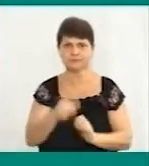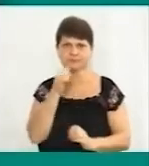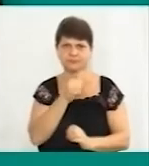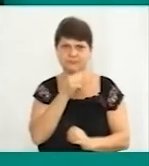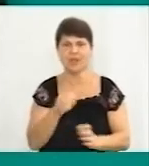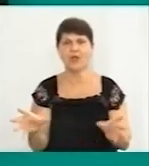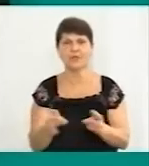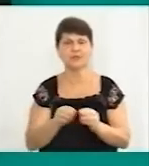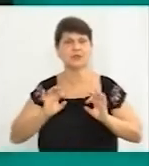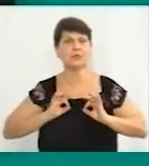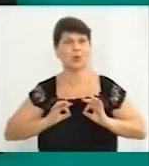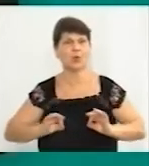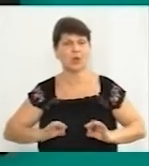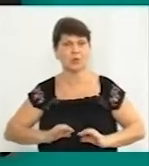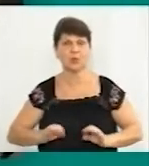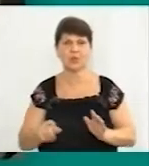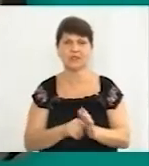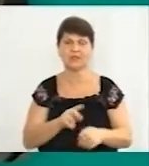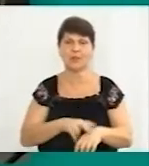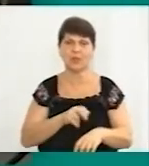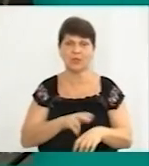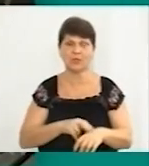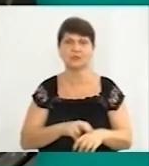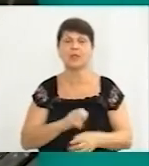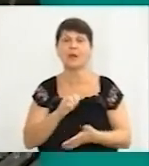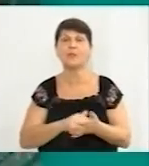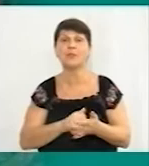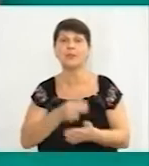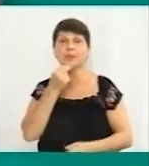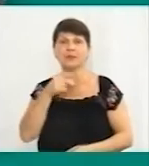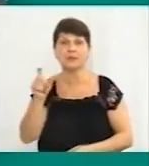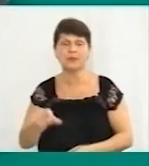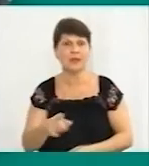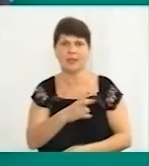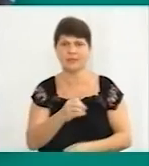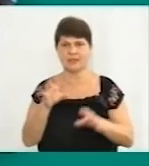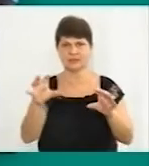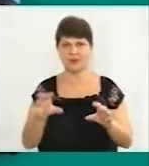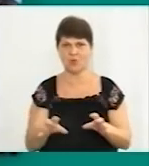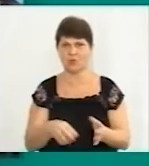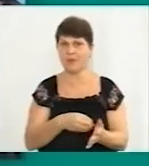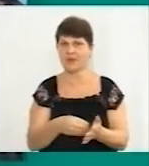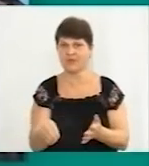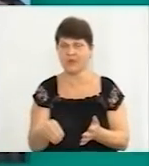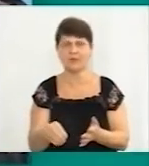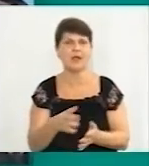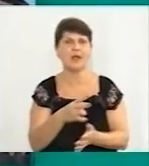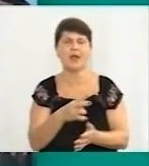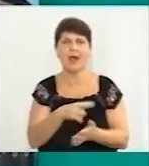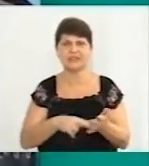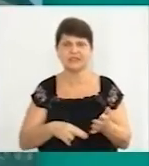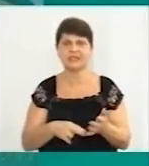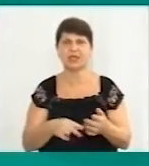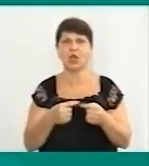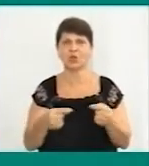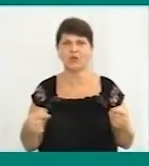з поліцією шукають причетних осіб. Справу розслідують як незаконне придбання і зберігання фальсифікованих підакцизних товарів із